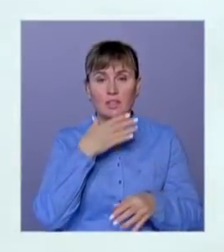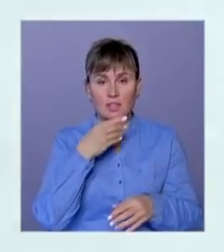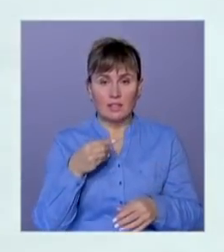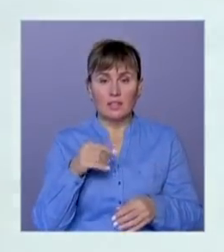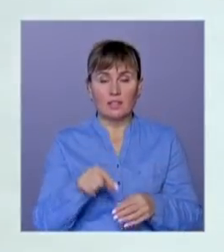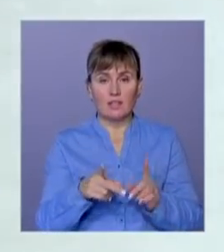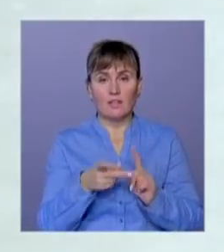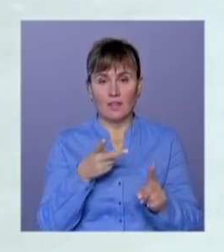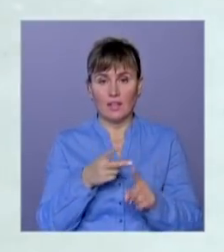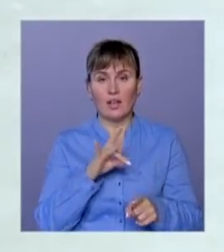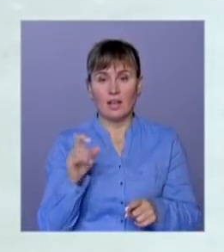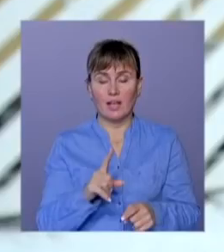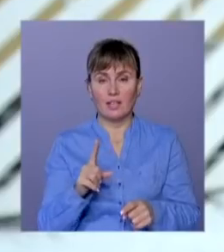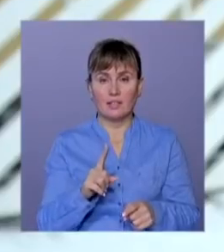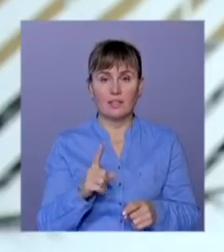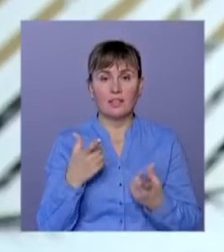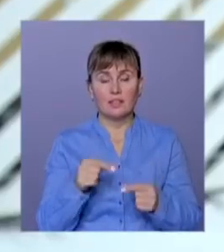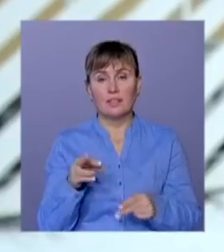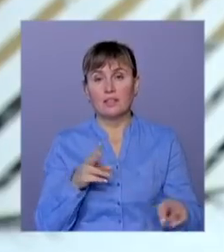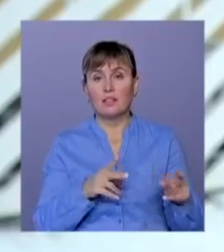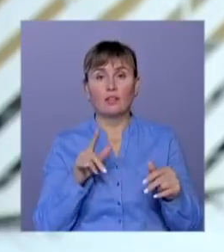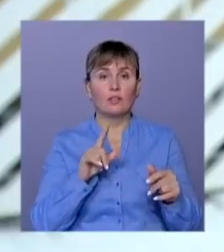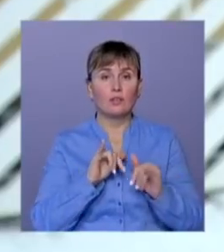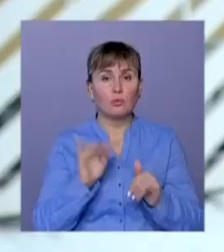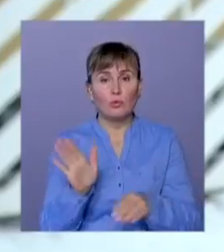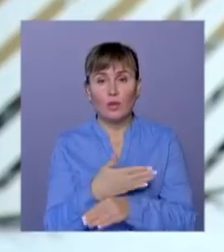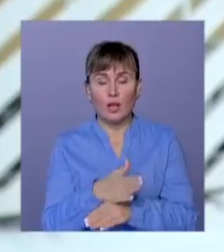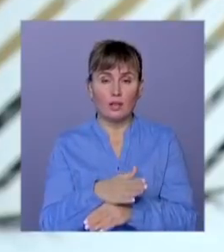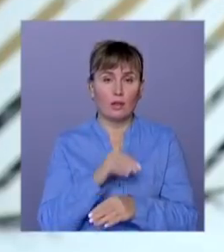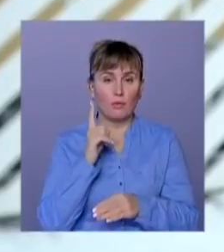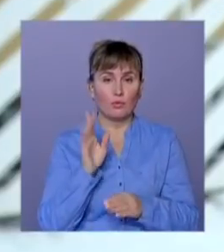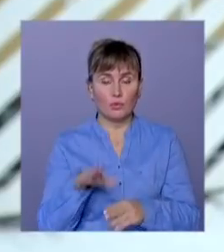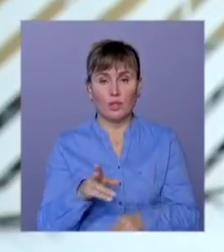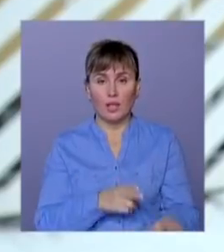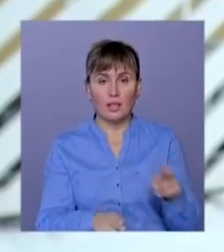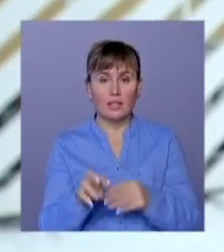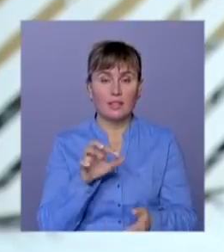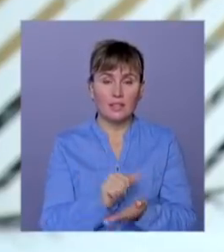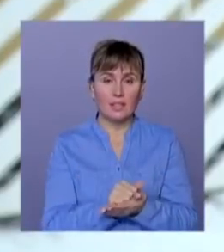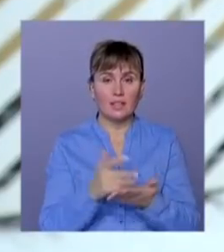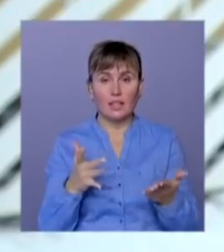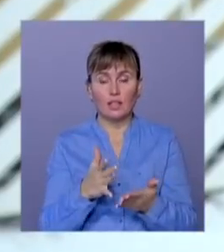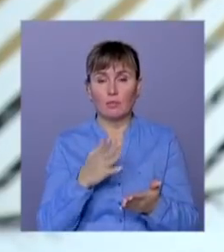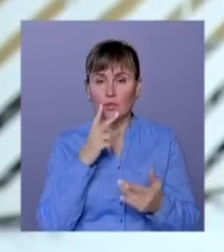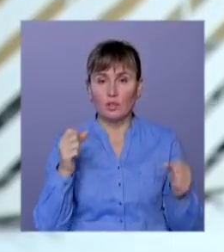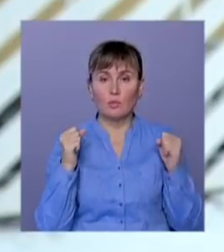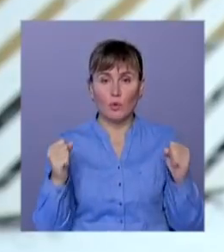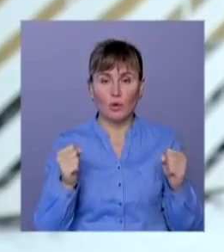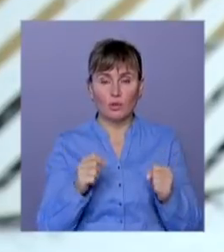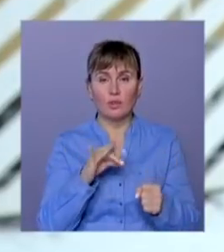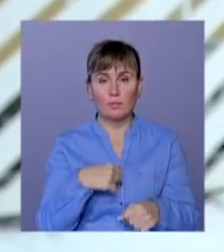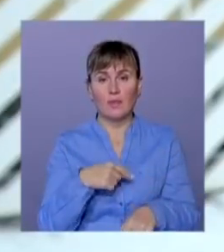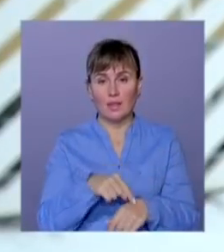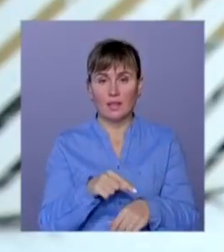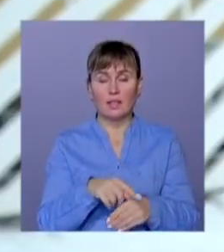второй, по-моему, раз. Вместо того, чтобы где-то лазить, они будут кататься, развиваться. Молодежь будет заняты каким-то хоть спортом, да, и мне кажется,